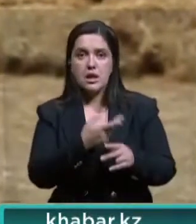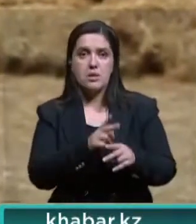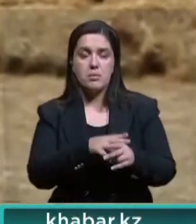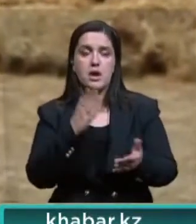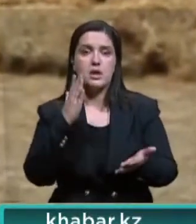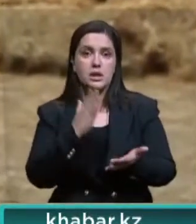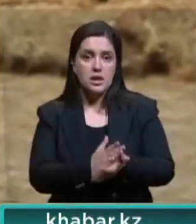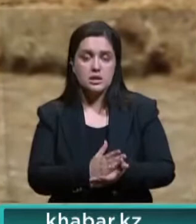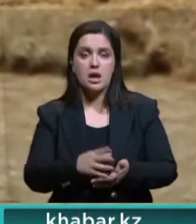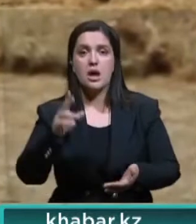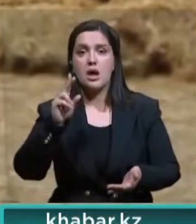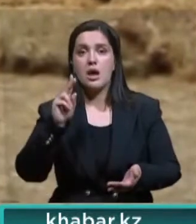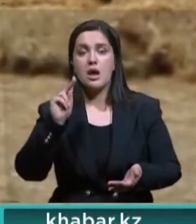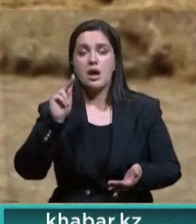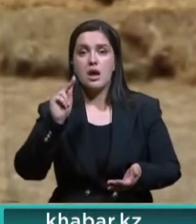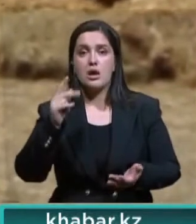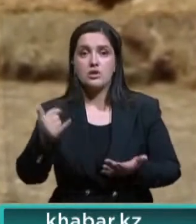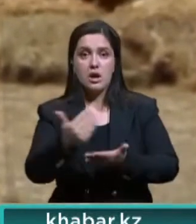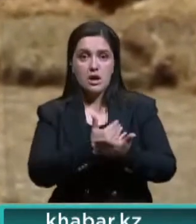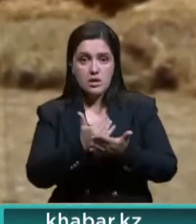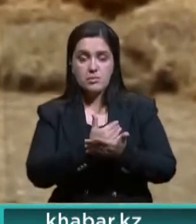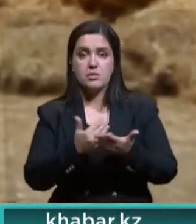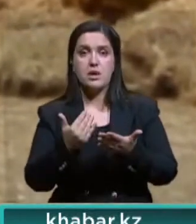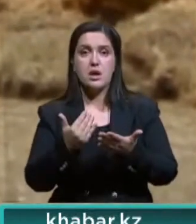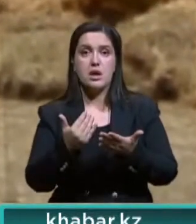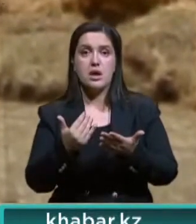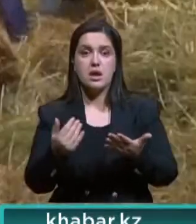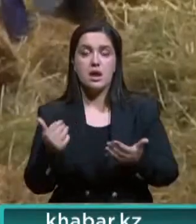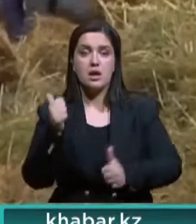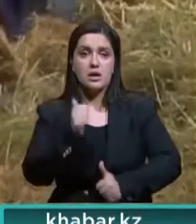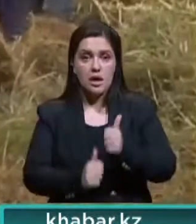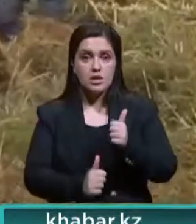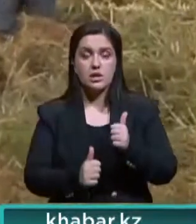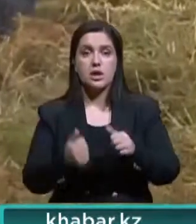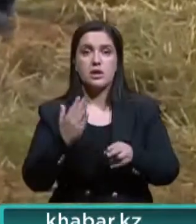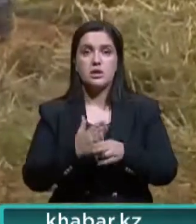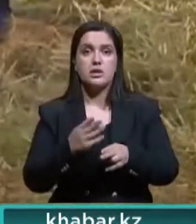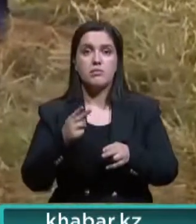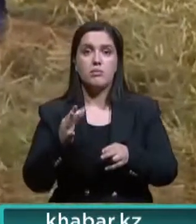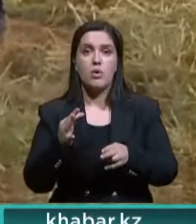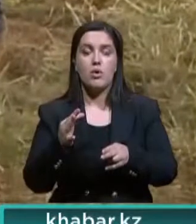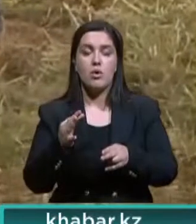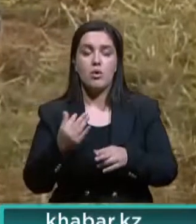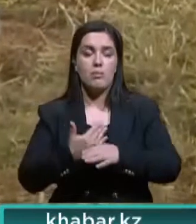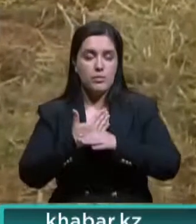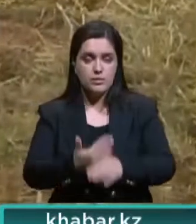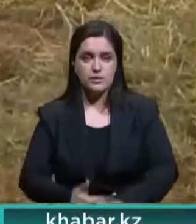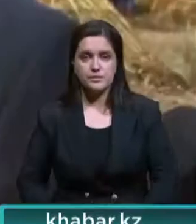работа ладится корма собраны вагоны предоставлены каждый вносит свой вклад свою посильную помощь